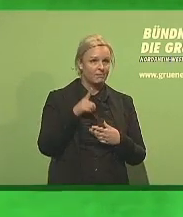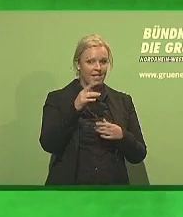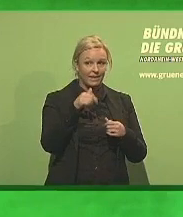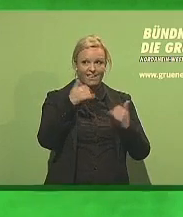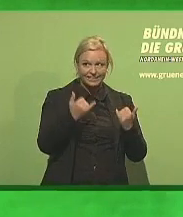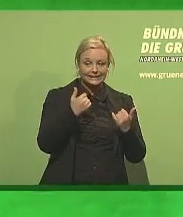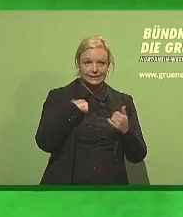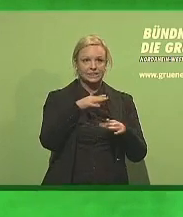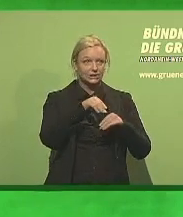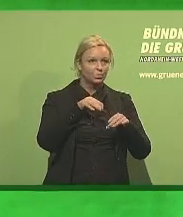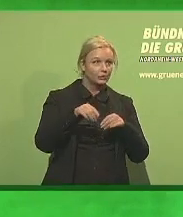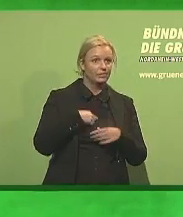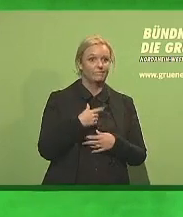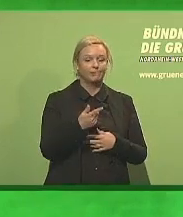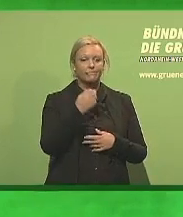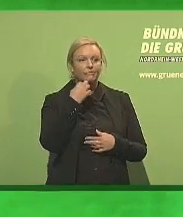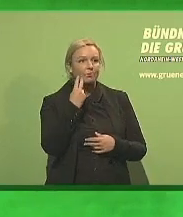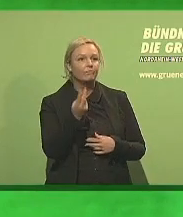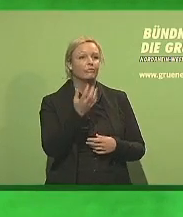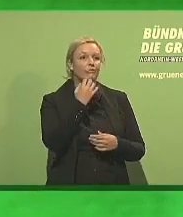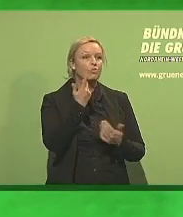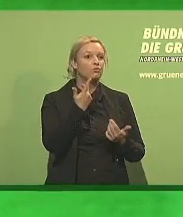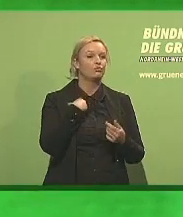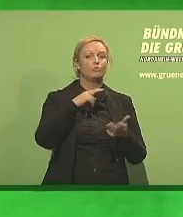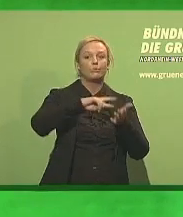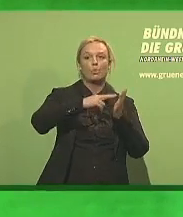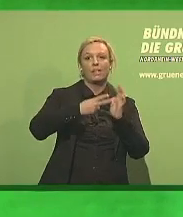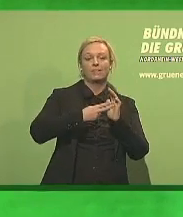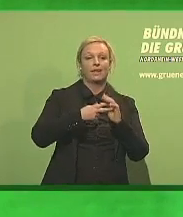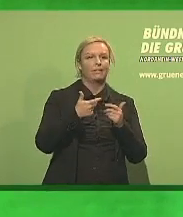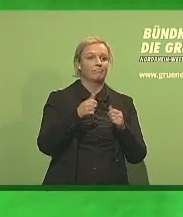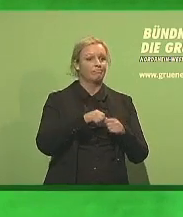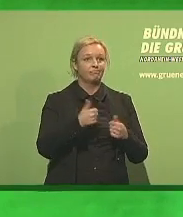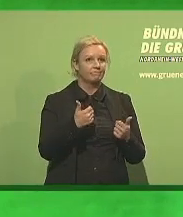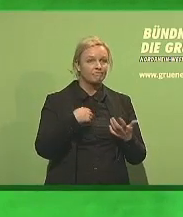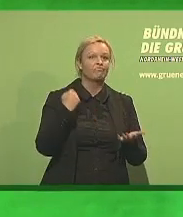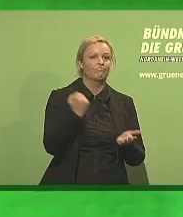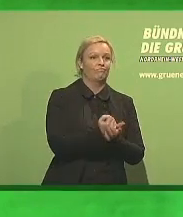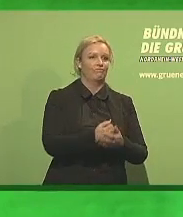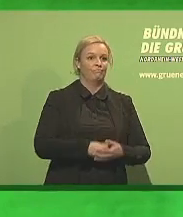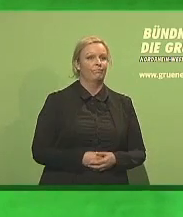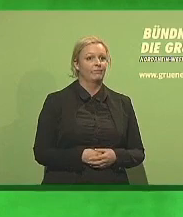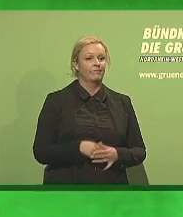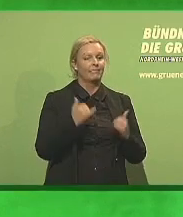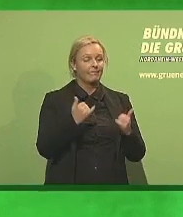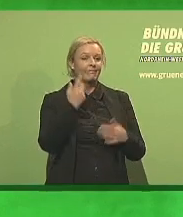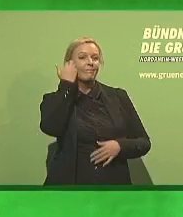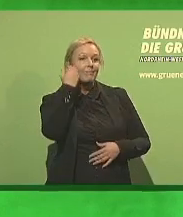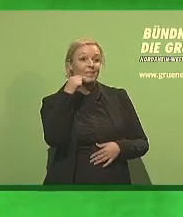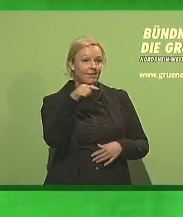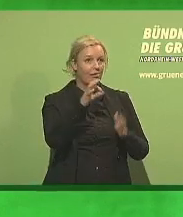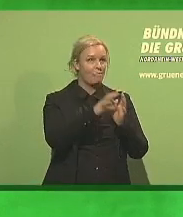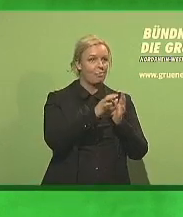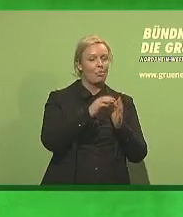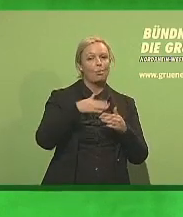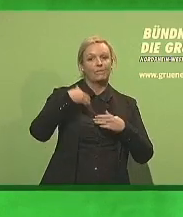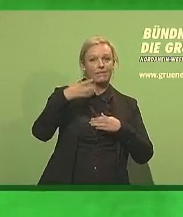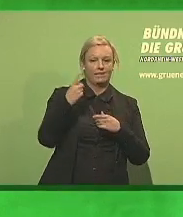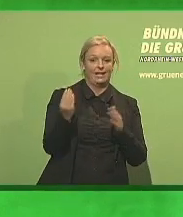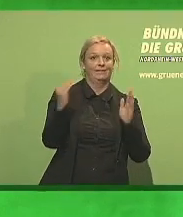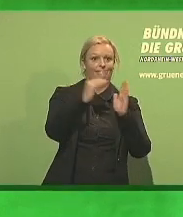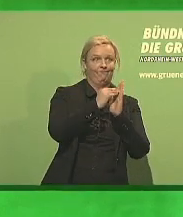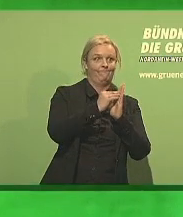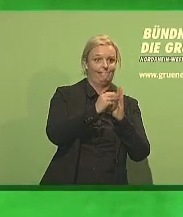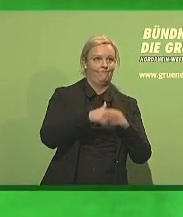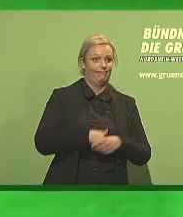um da ein deutliches politisches Zeichen zu setzen. Deswegen bitte ich euch, diesen Punkt noch nachträglich mit aufzunehmen, da er deutlich nach